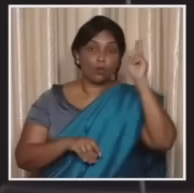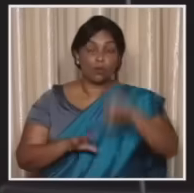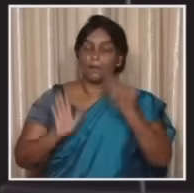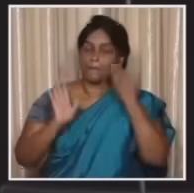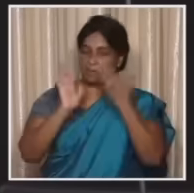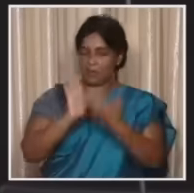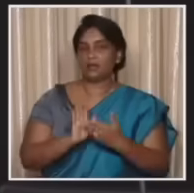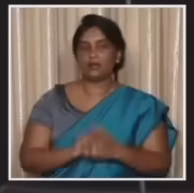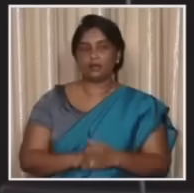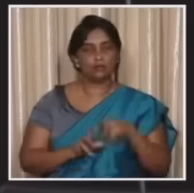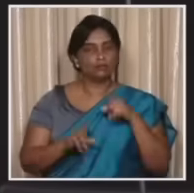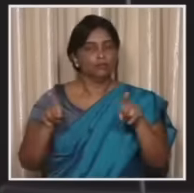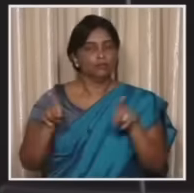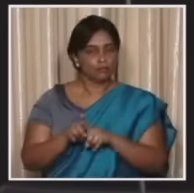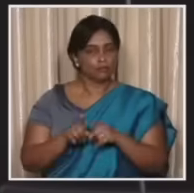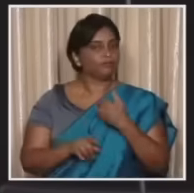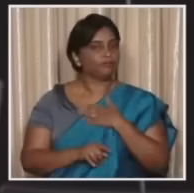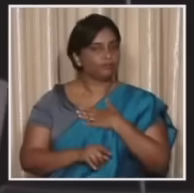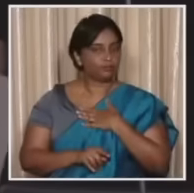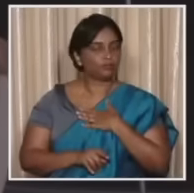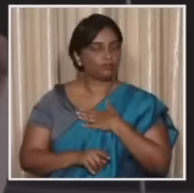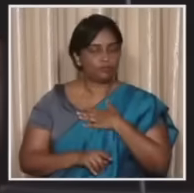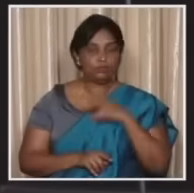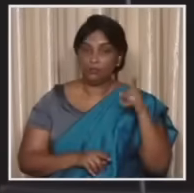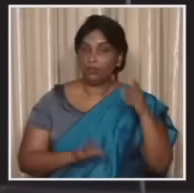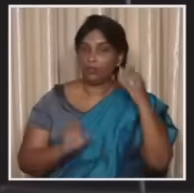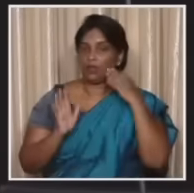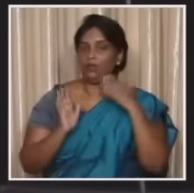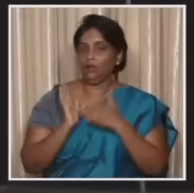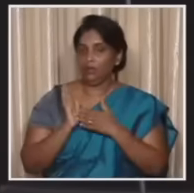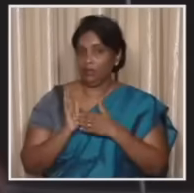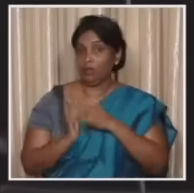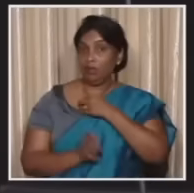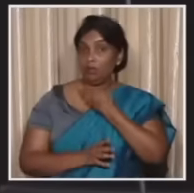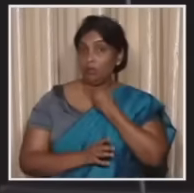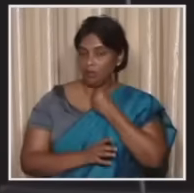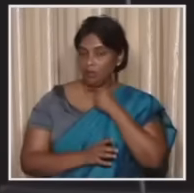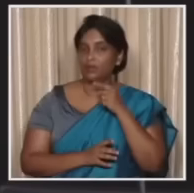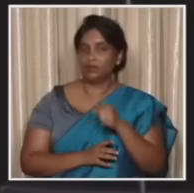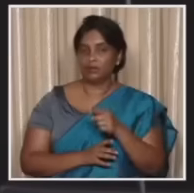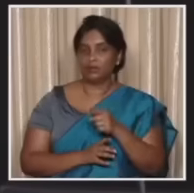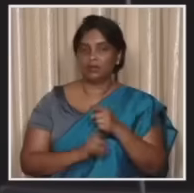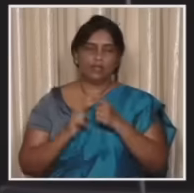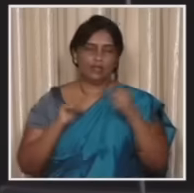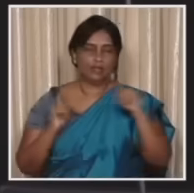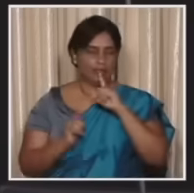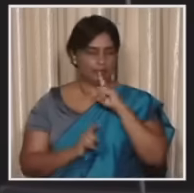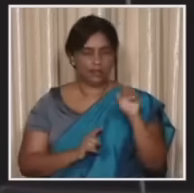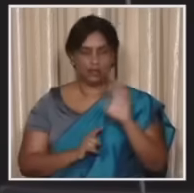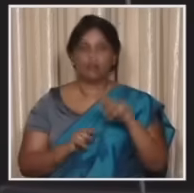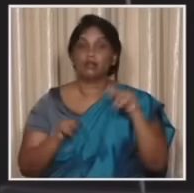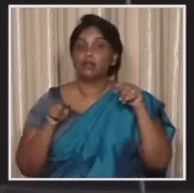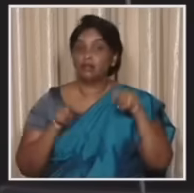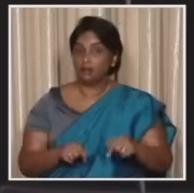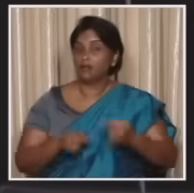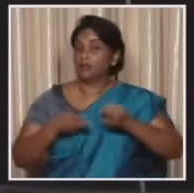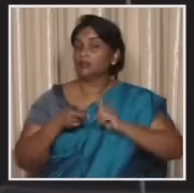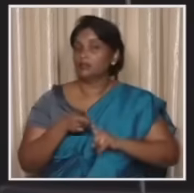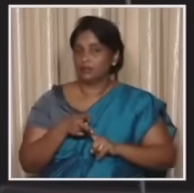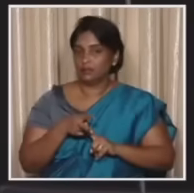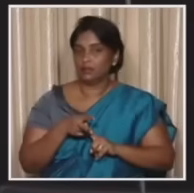පෙන්නන්න. ඉතින් ඒ නිසා මම ඒ කාරණය පිළිබඳව ඒ බොරුව පිළිබඳව ඊට වැඩිය කියන්නේ නැහැ. දැන් අනිත් එක